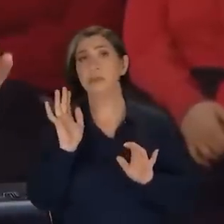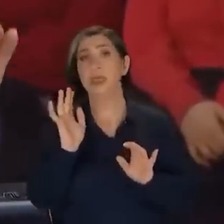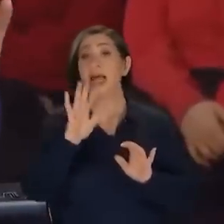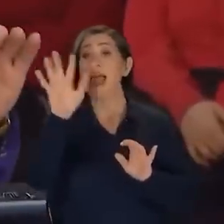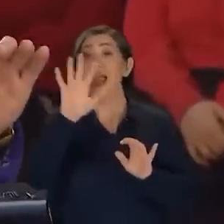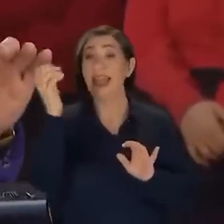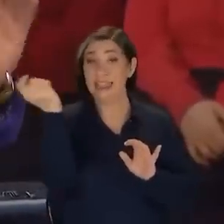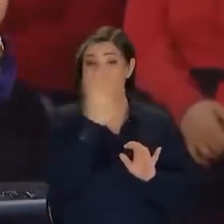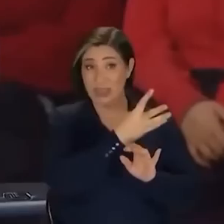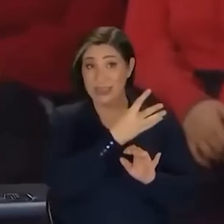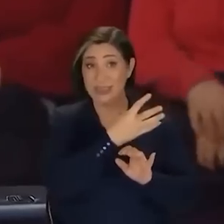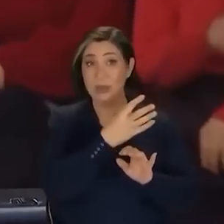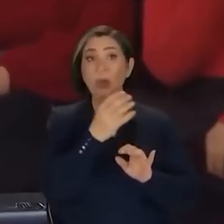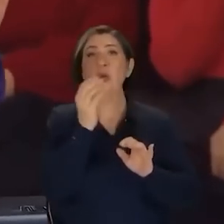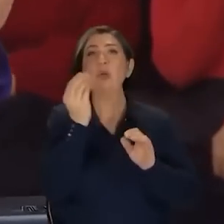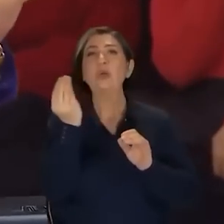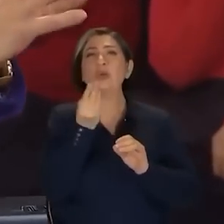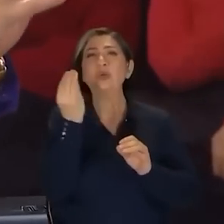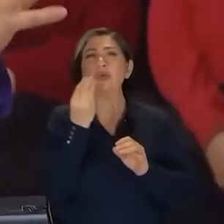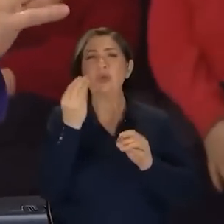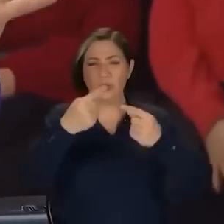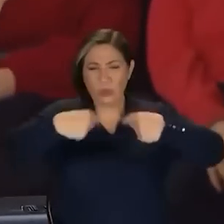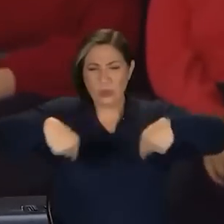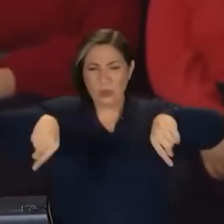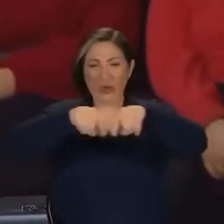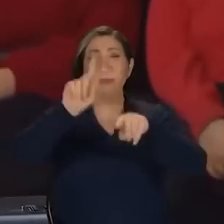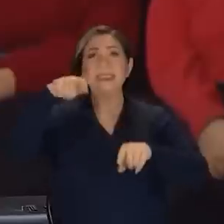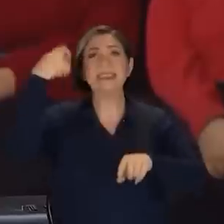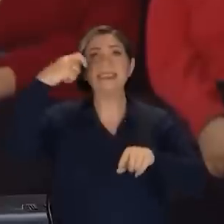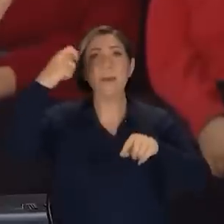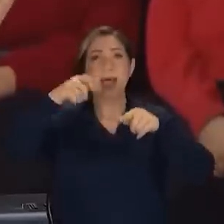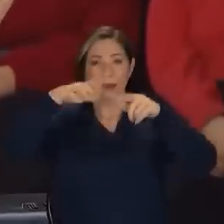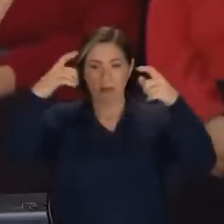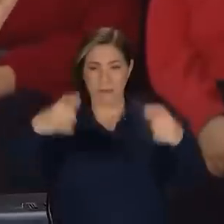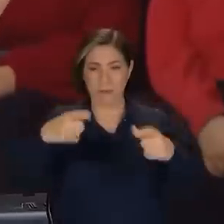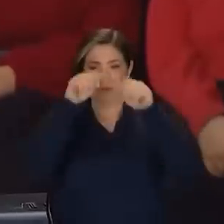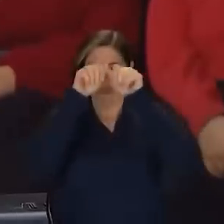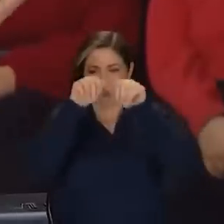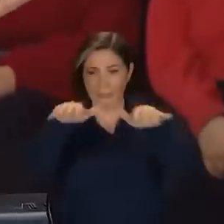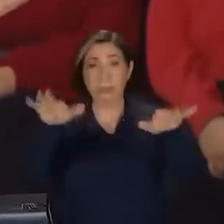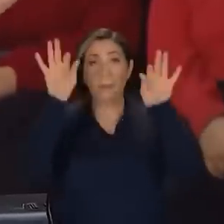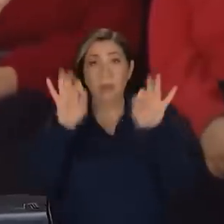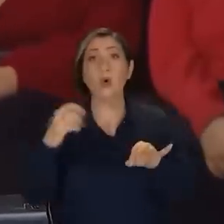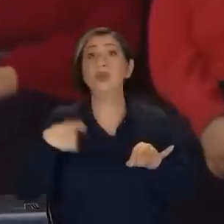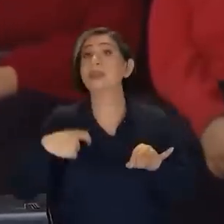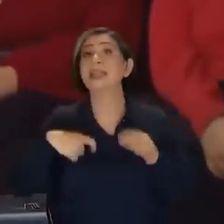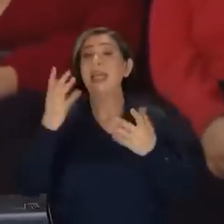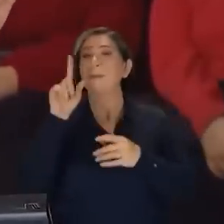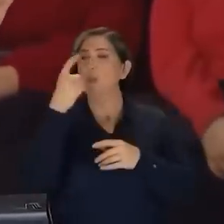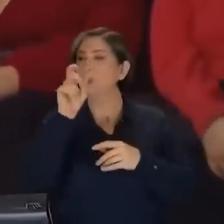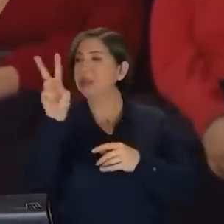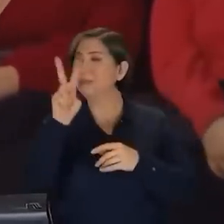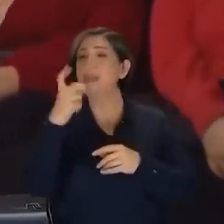50 kişilik küçük stüdyo tarzı bir sinema salonunda vizyona giriyor özelliği şu yirmelerin